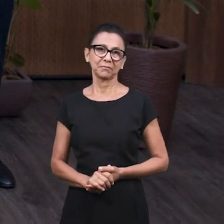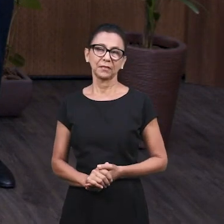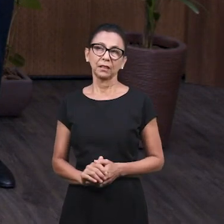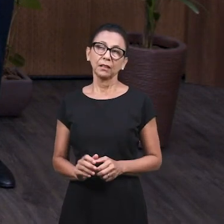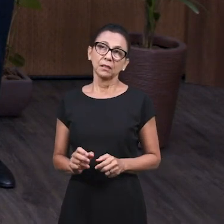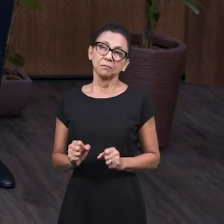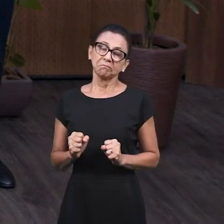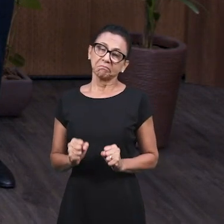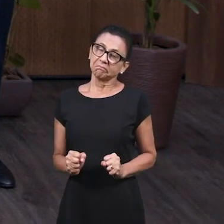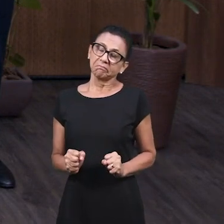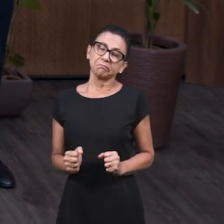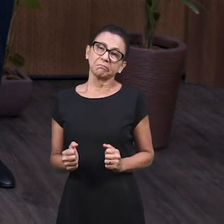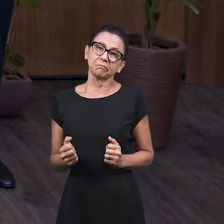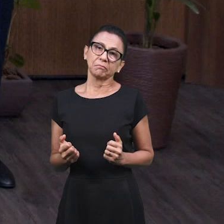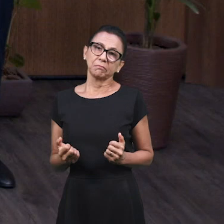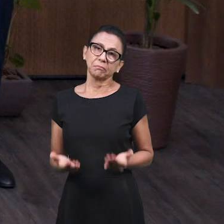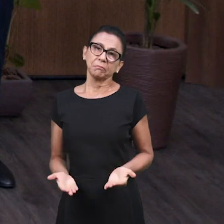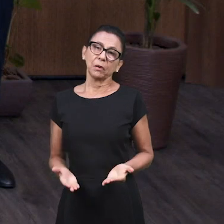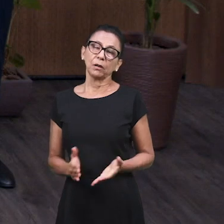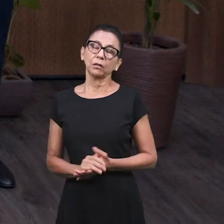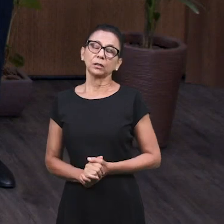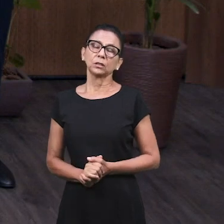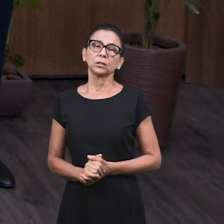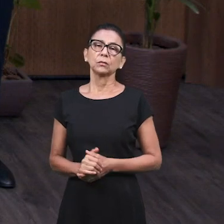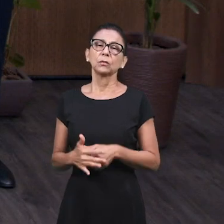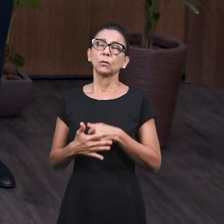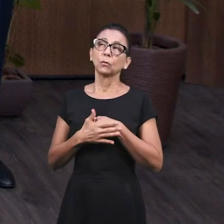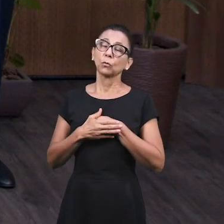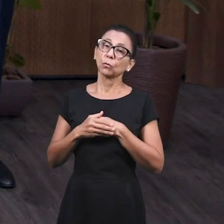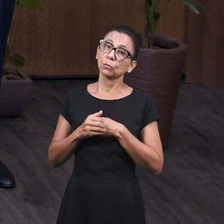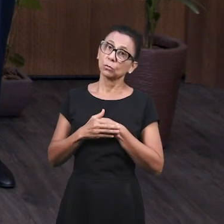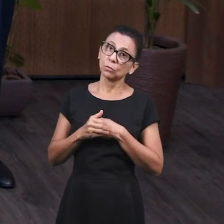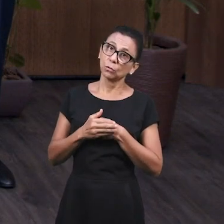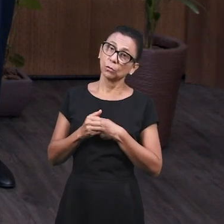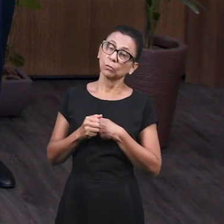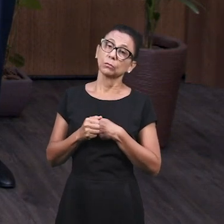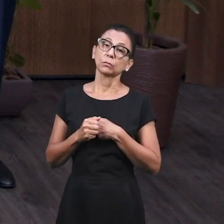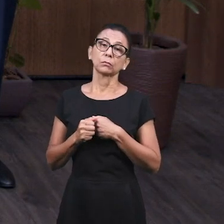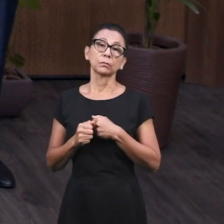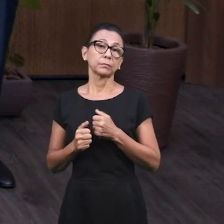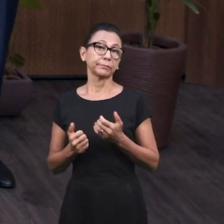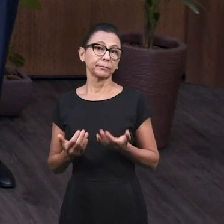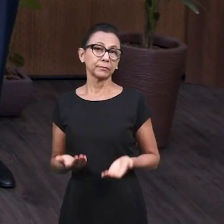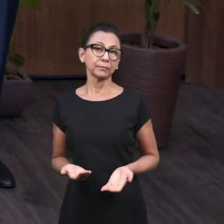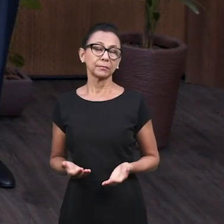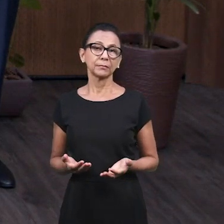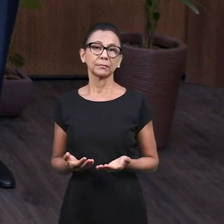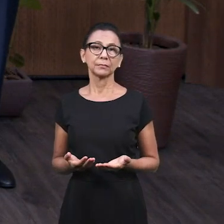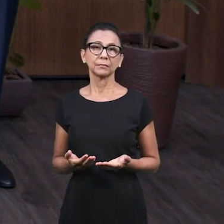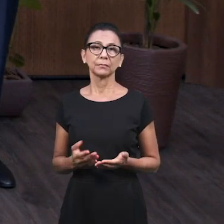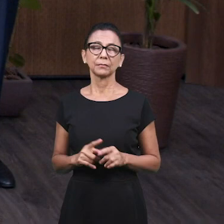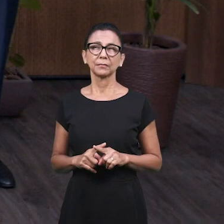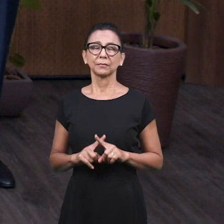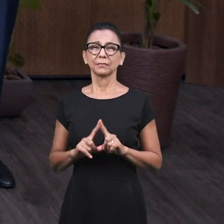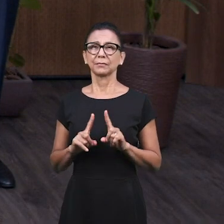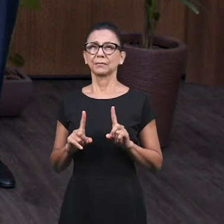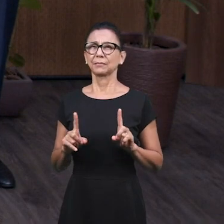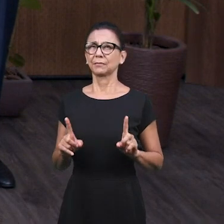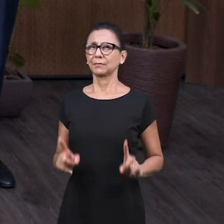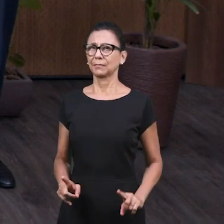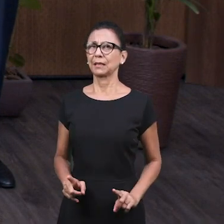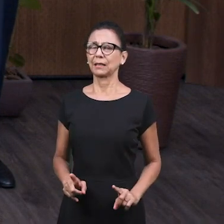Cela peut être même un petit soulagement pour certains moments, mais rien qui puisse toucher